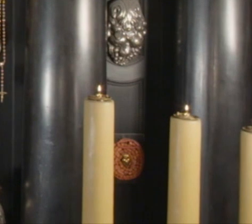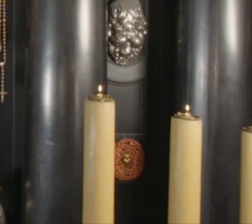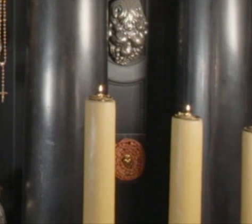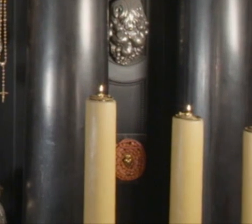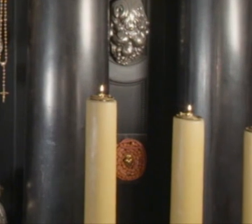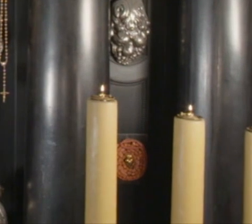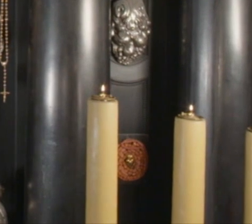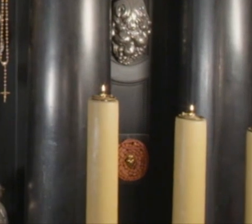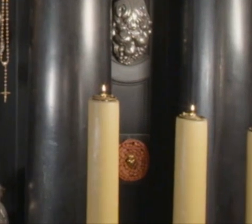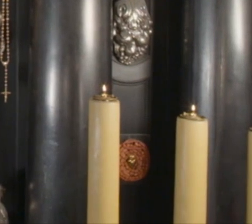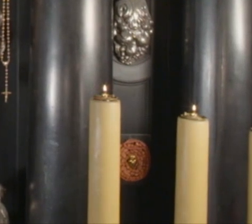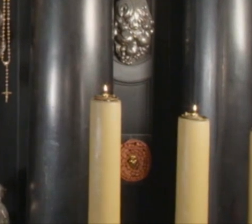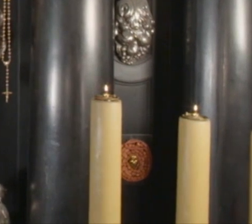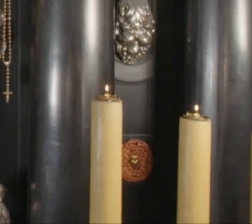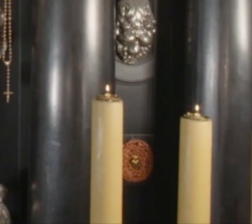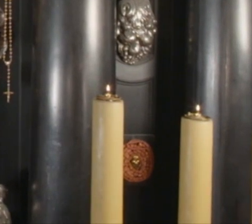KONIEC